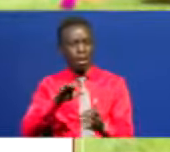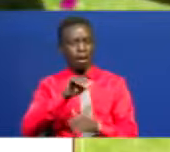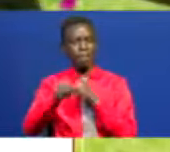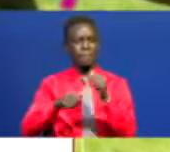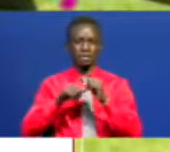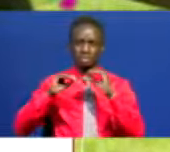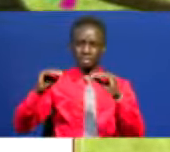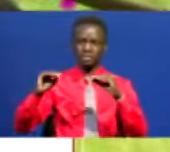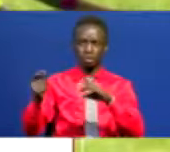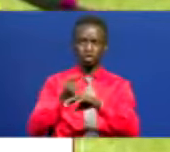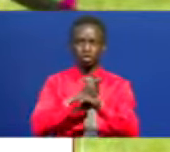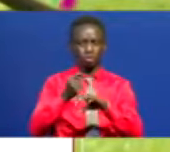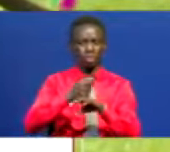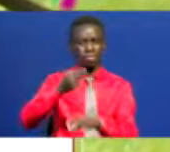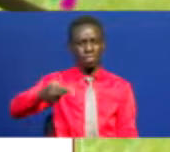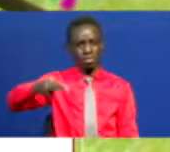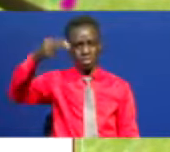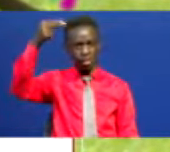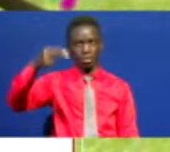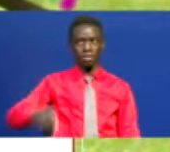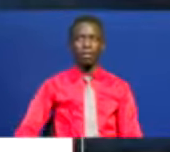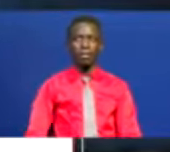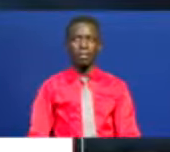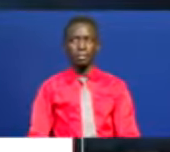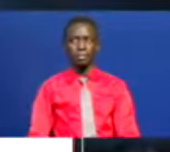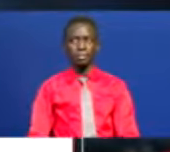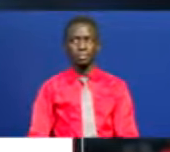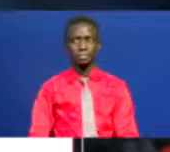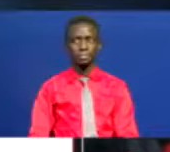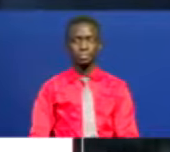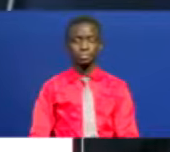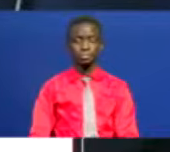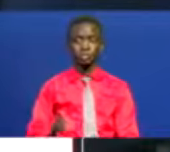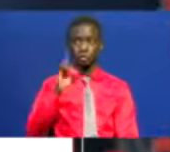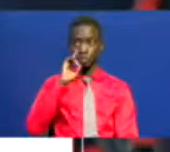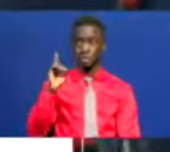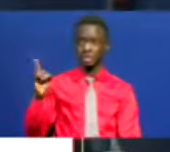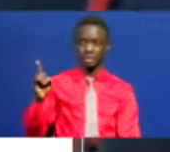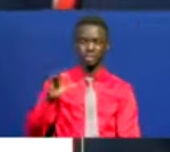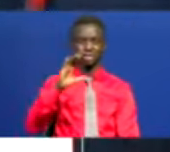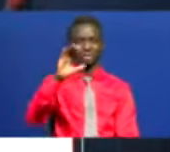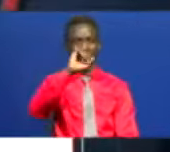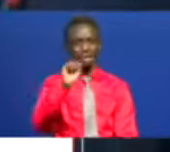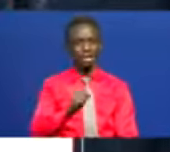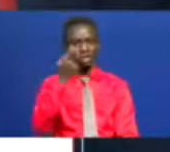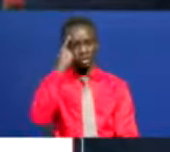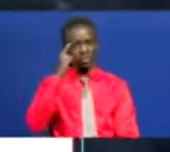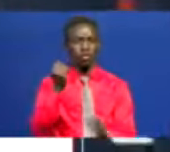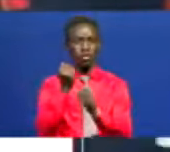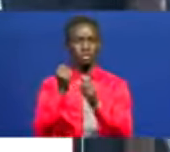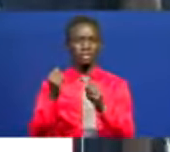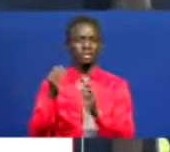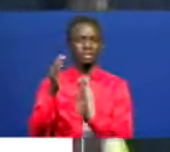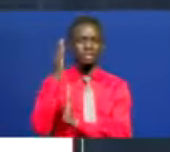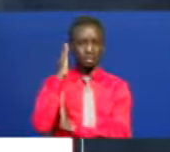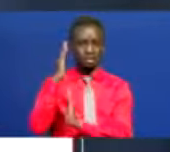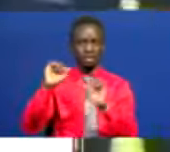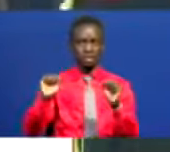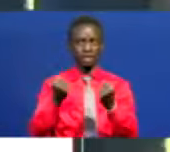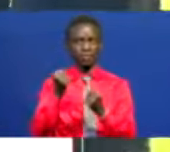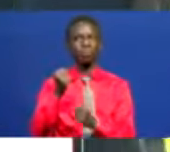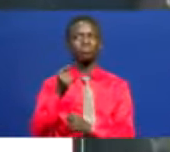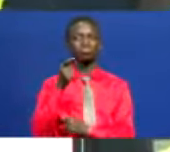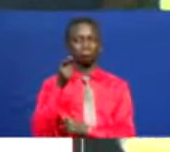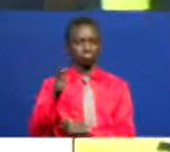juu. Tuwasindikize kwa makofi tafadhali GRS. Ijumaa, katibu katika wizara ya usalama wa taifa Dr. Raymond Omollo